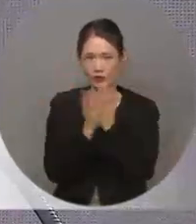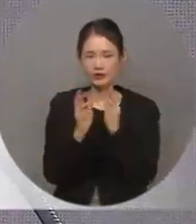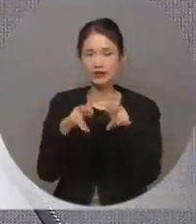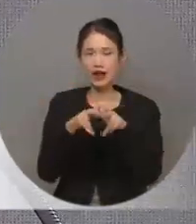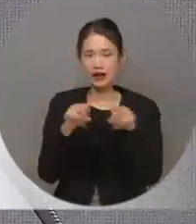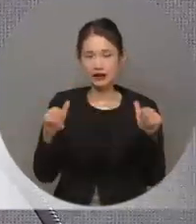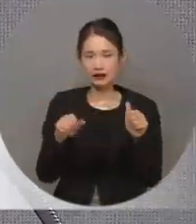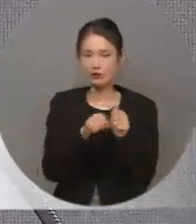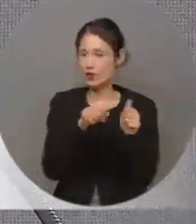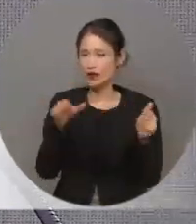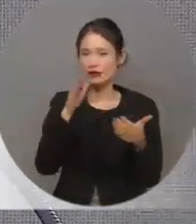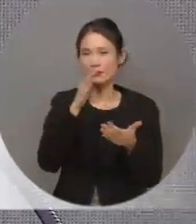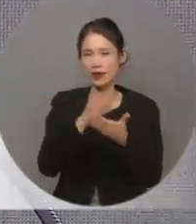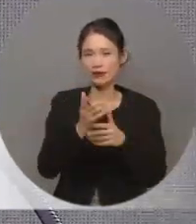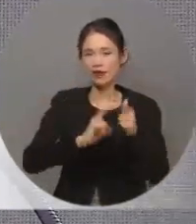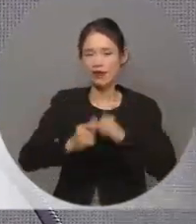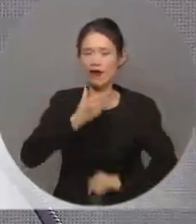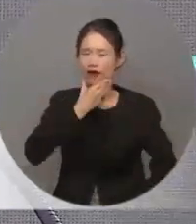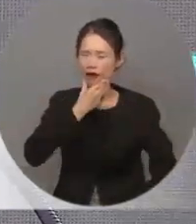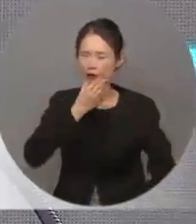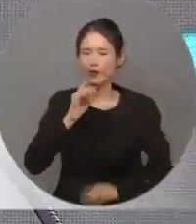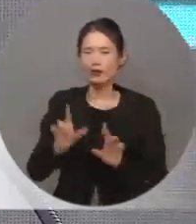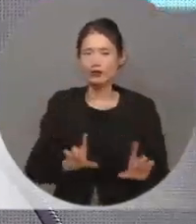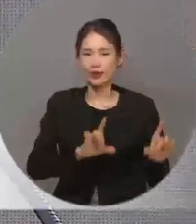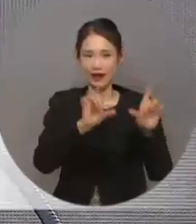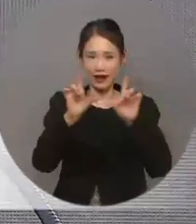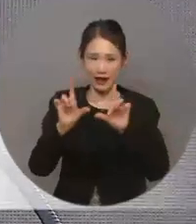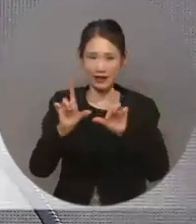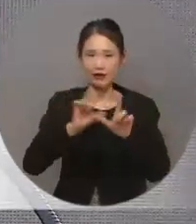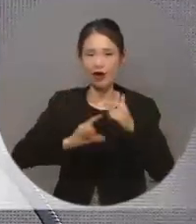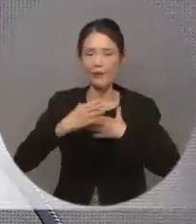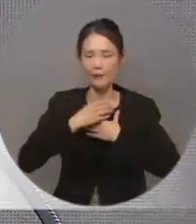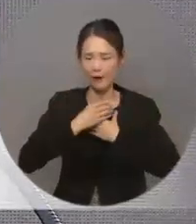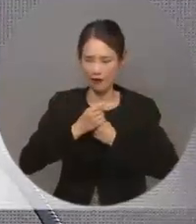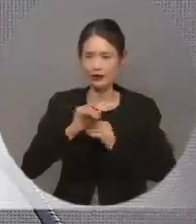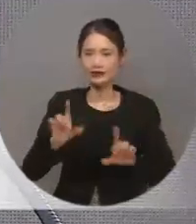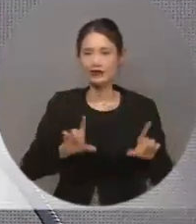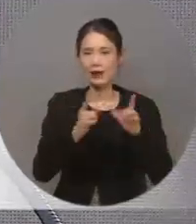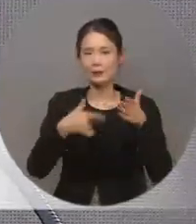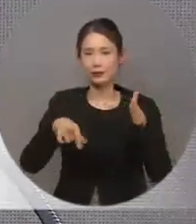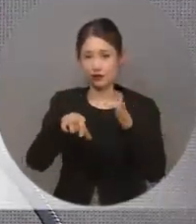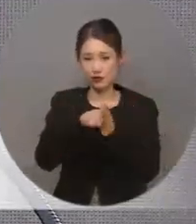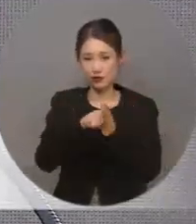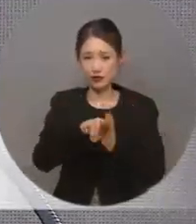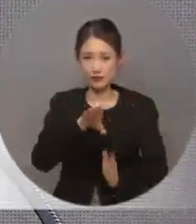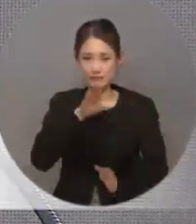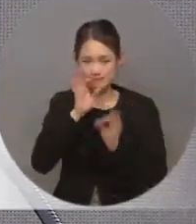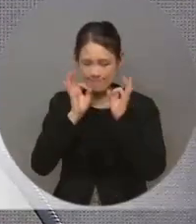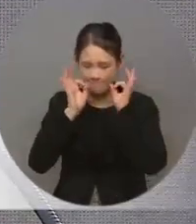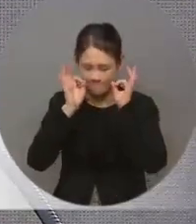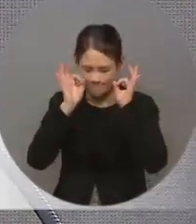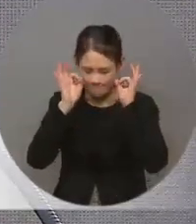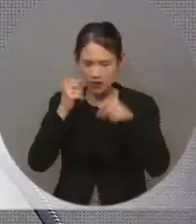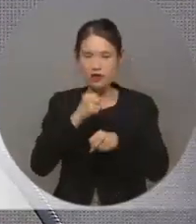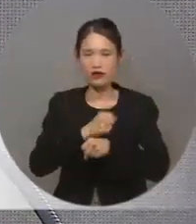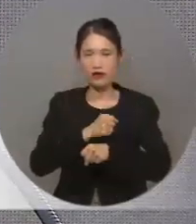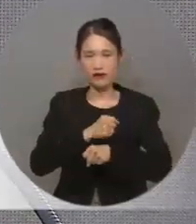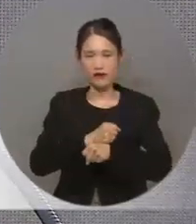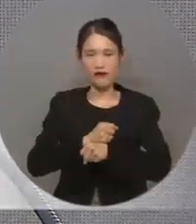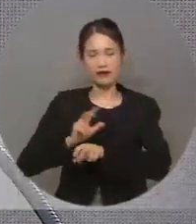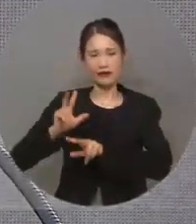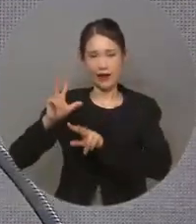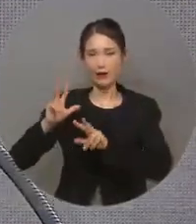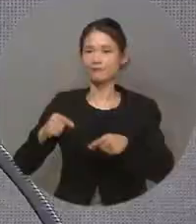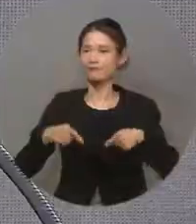소외되지 않고 더 행복한 삶을, 더 편리한 삶을 사실 수 있도록 정말 최선을 다하겠다는